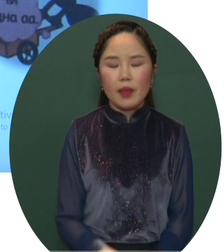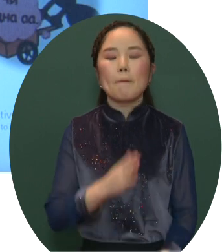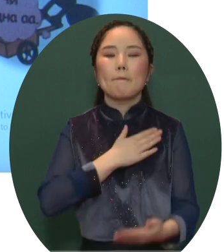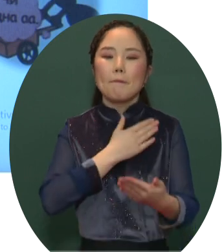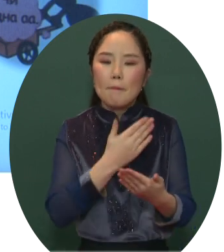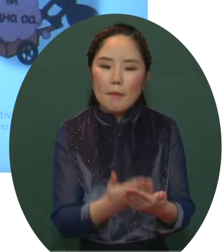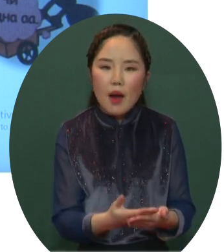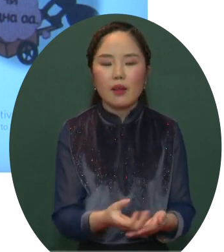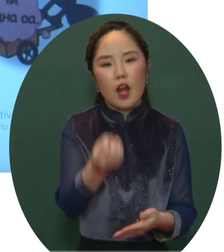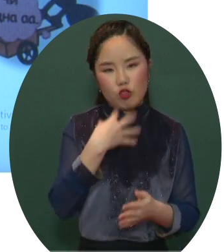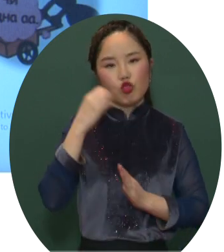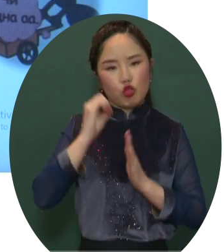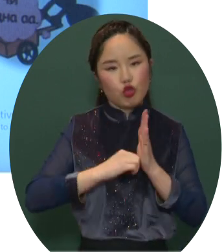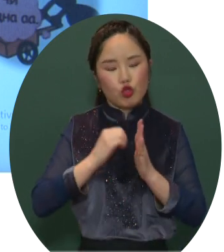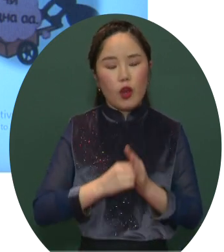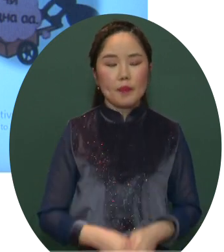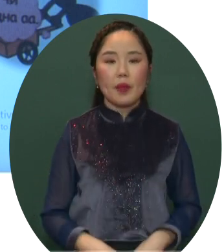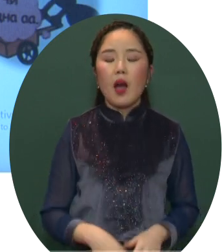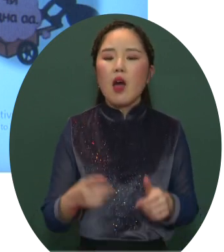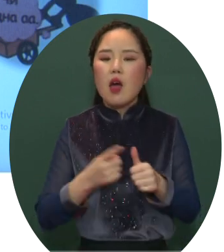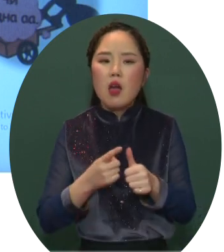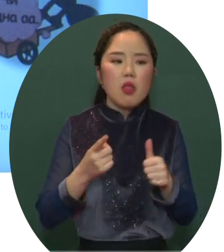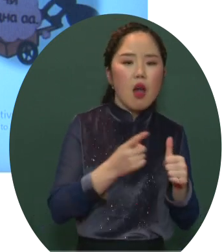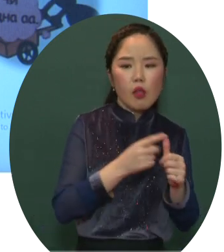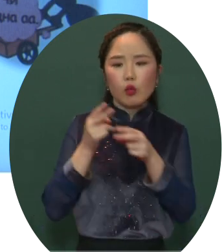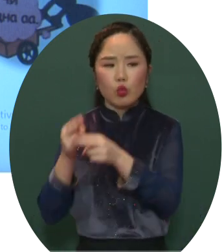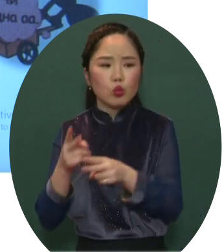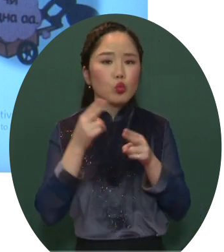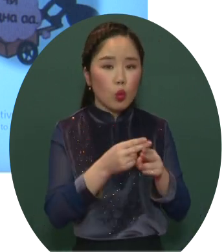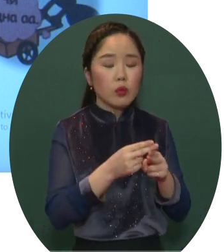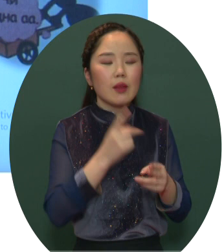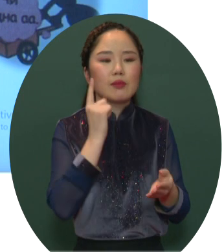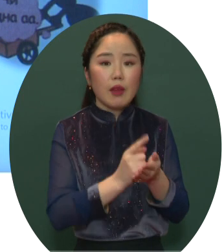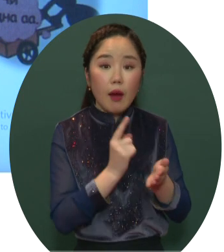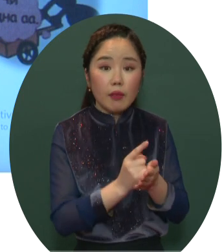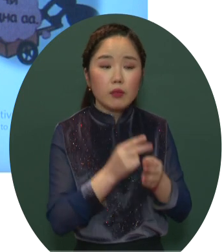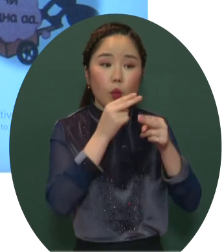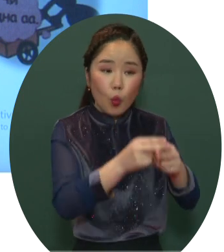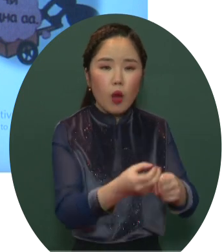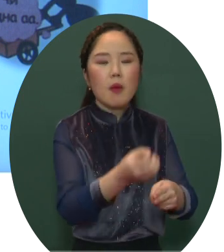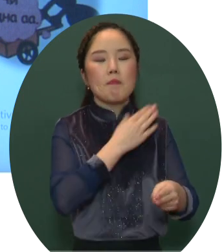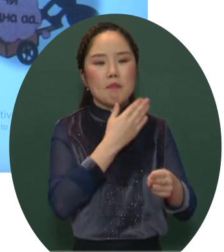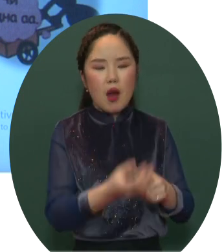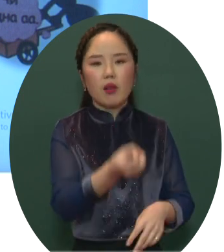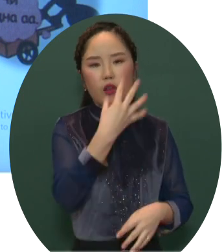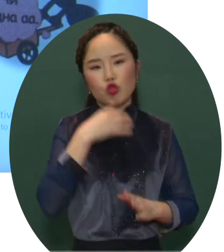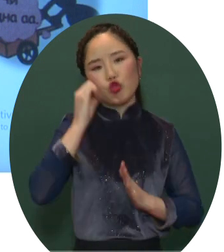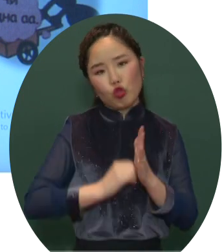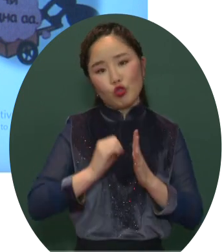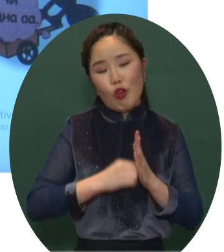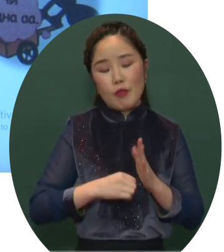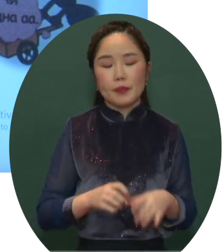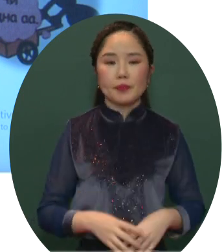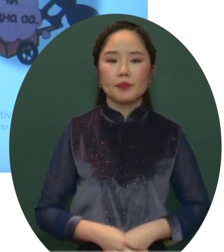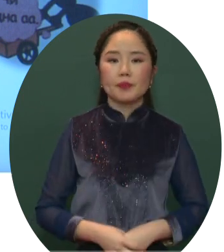Баярлаа гэж хэлнэ. Хин нэгэн чамд тус хүргэсэн үед мэдээж баярснаа илэрхийлж байх хэрэгтэй шүү